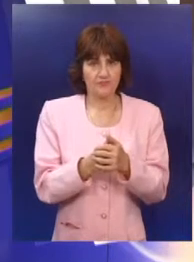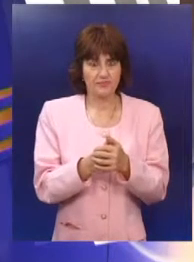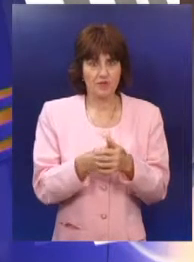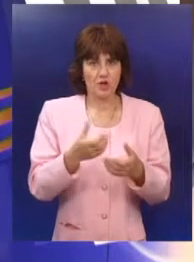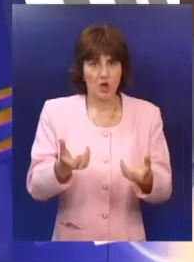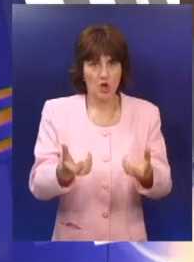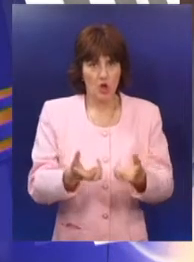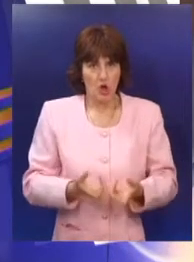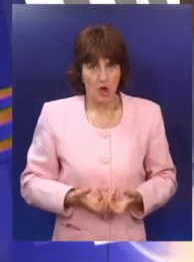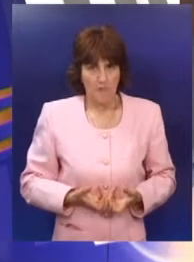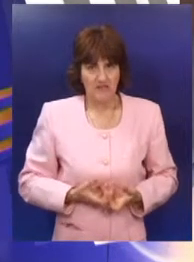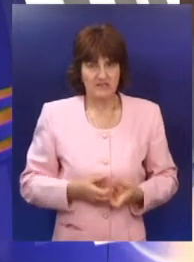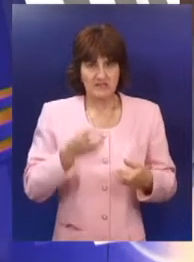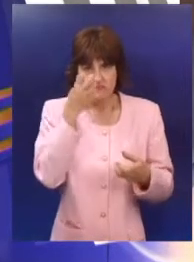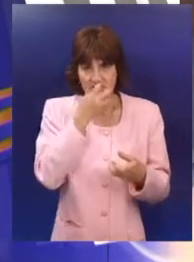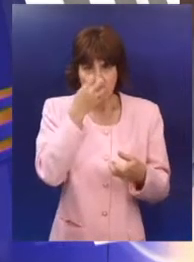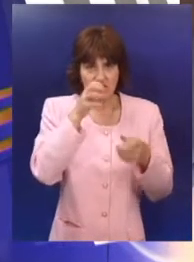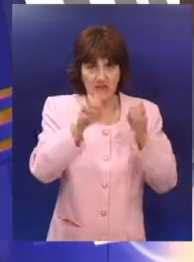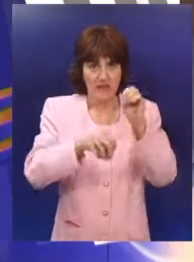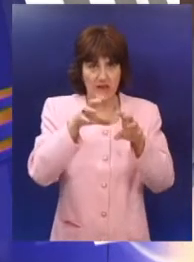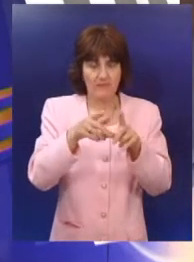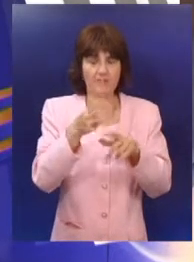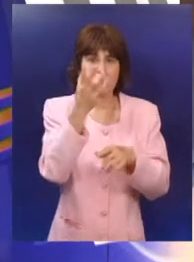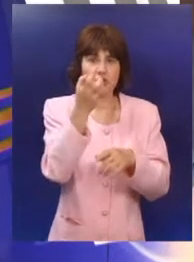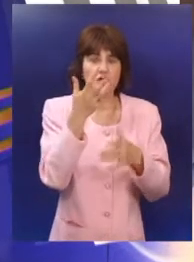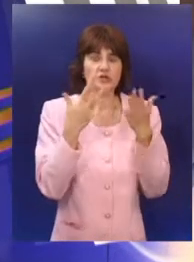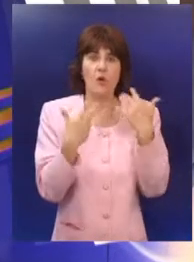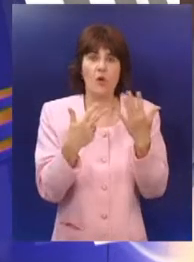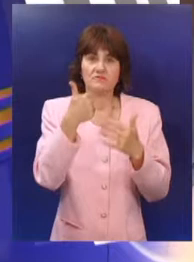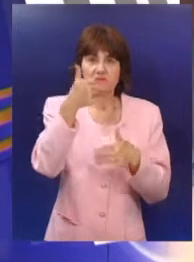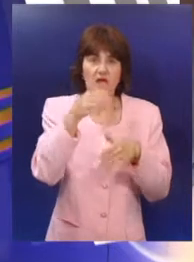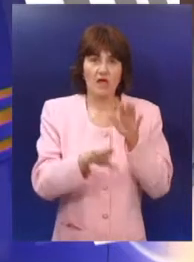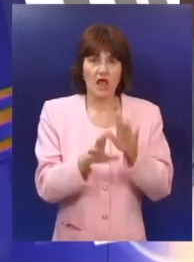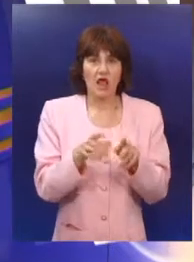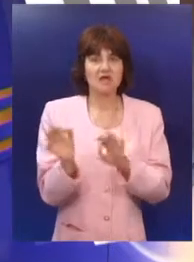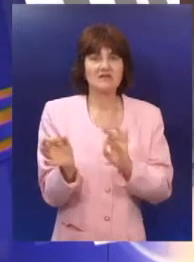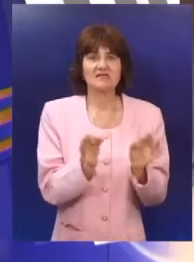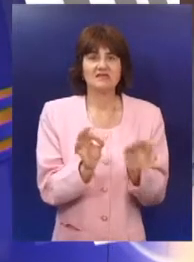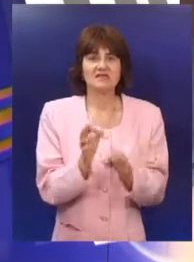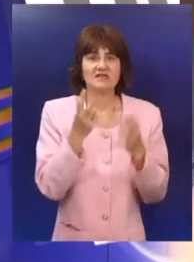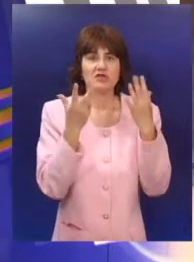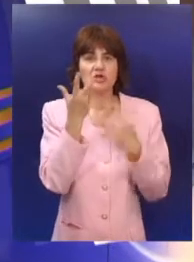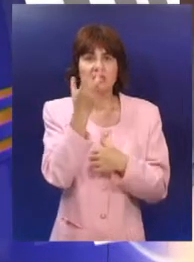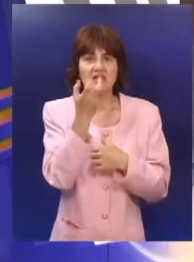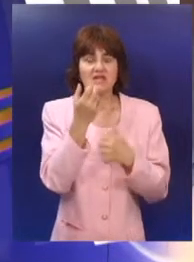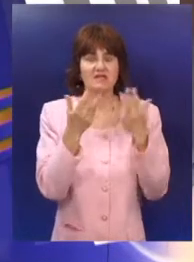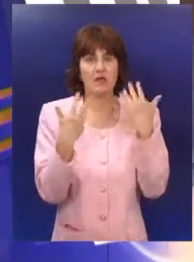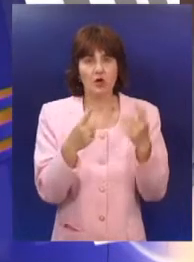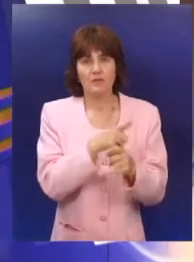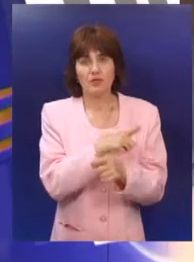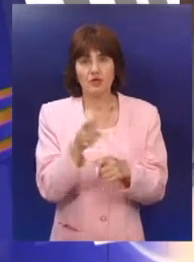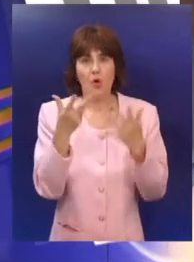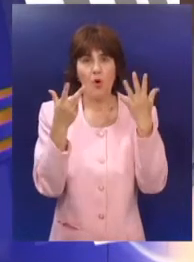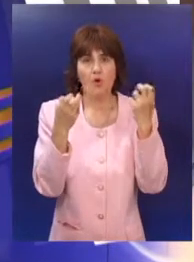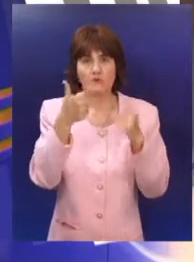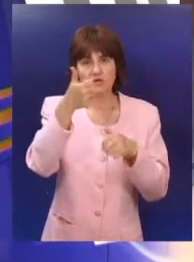Dimljene kobasice prodaju se po ceni od 400 do 850 dinara po kilogramu, a sveže za 380 do čak 800